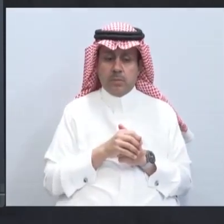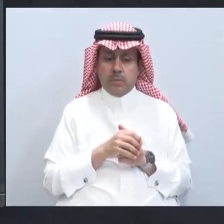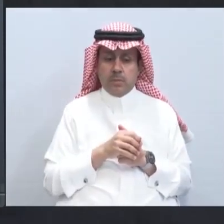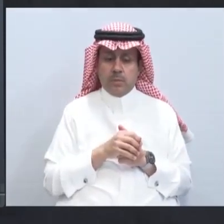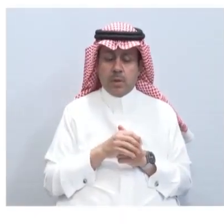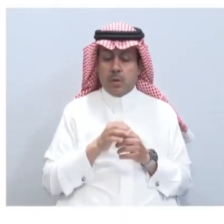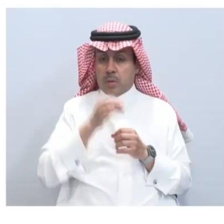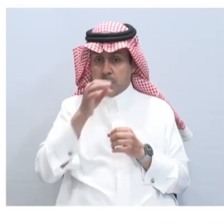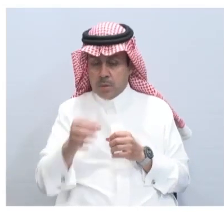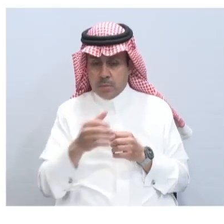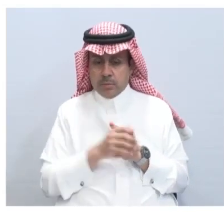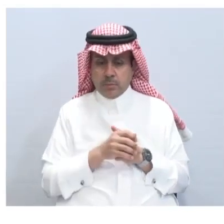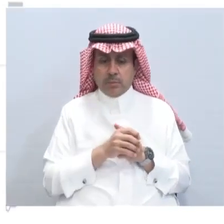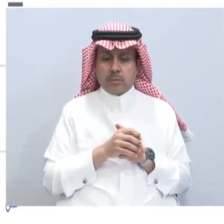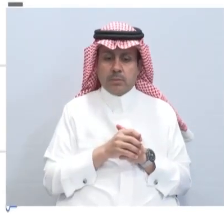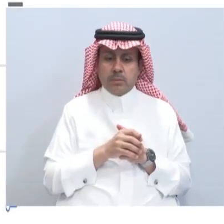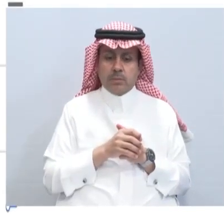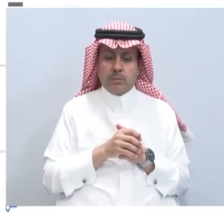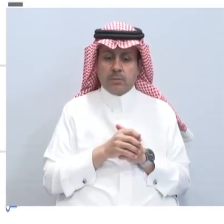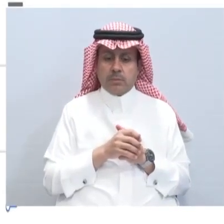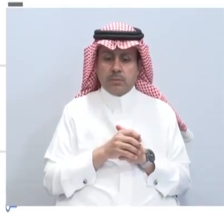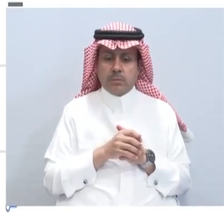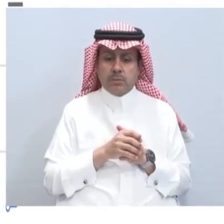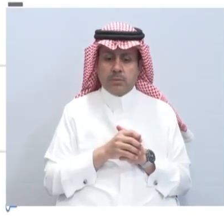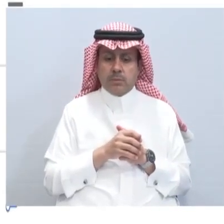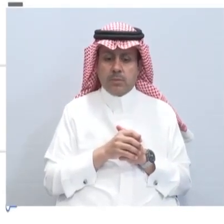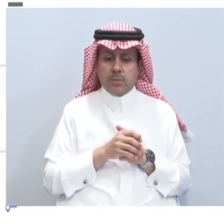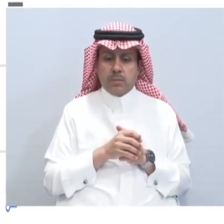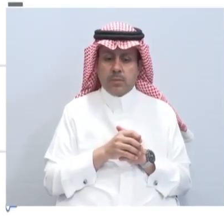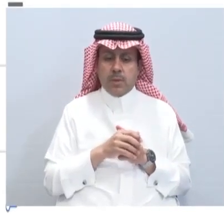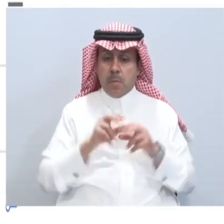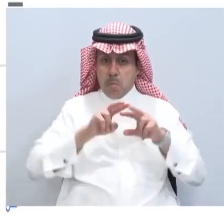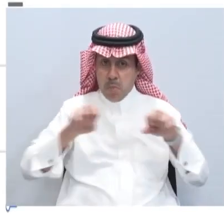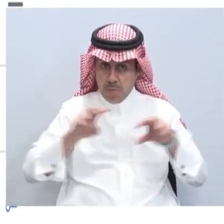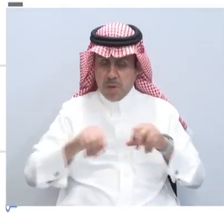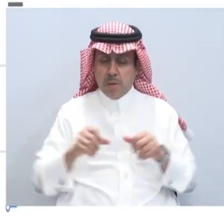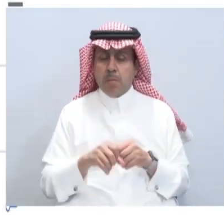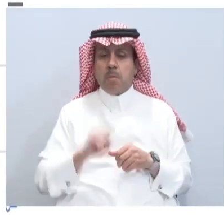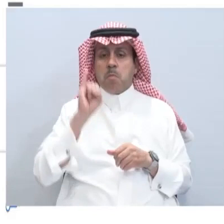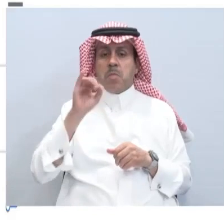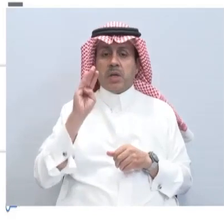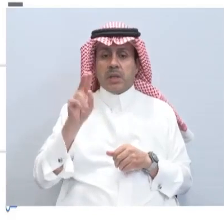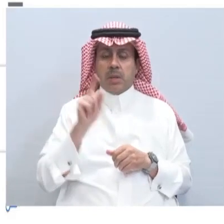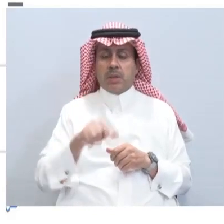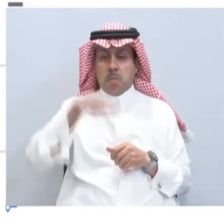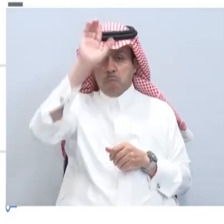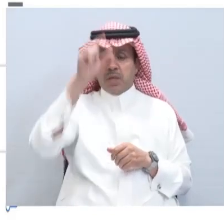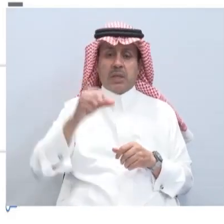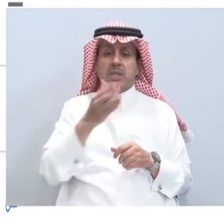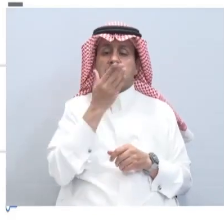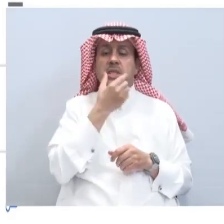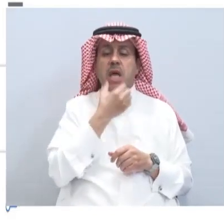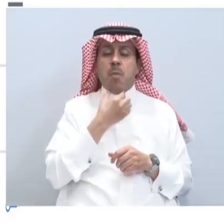والوصول اليها ايضا لو اردت مثلا تبحث عن مكتبه الملك سلمان المركزيه تقوم